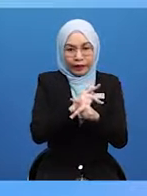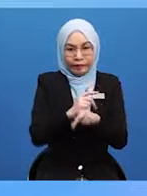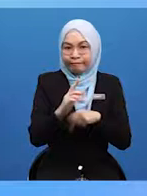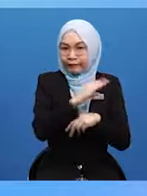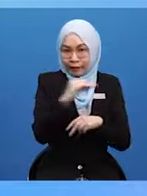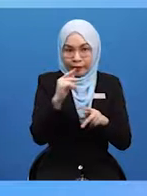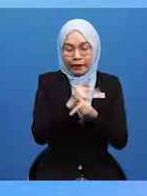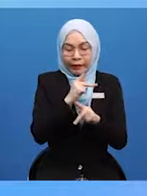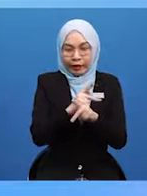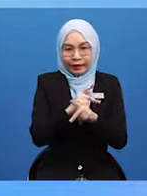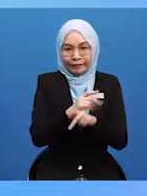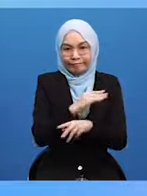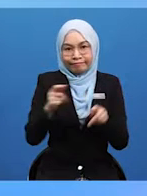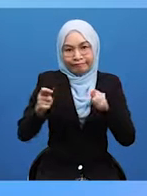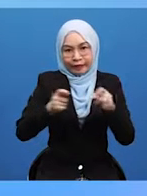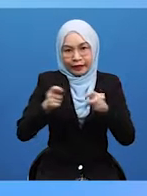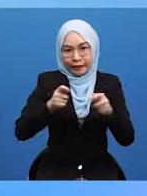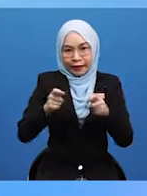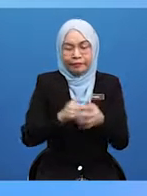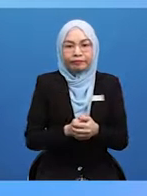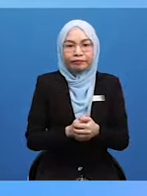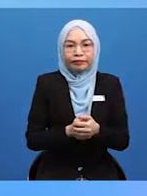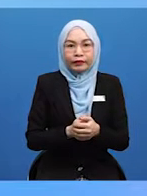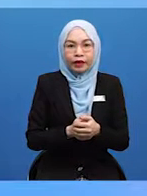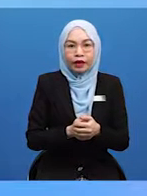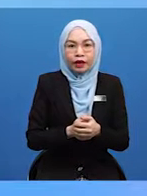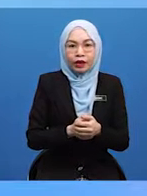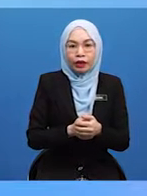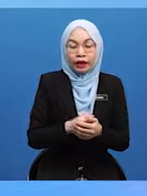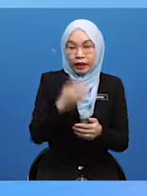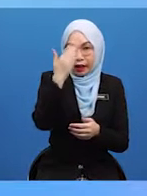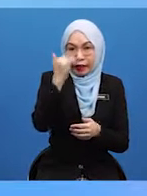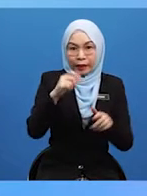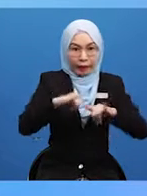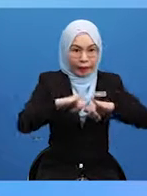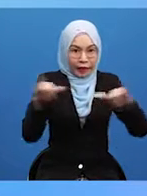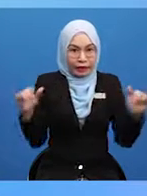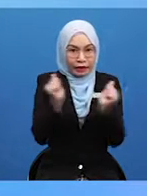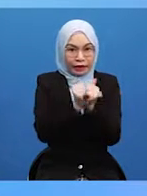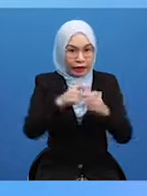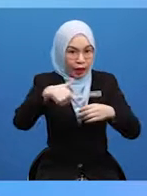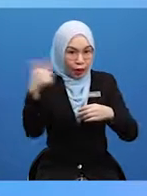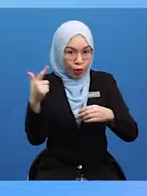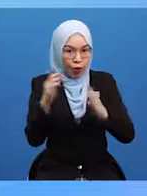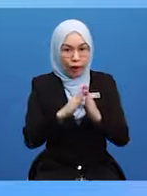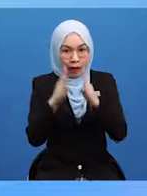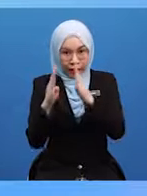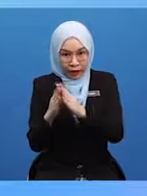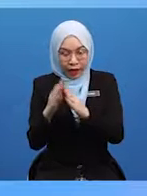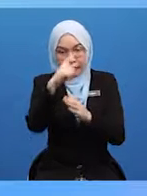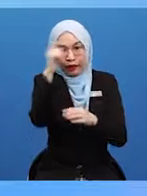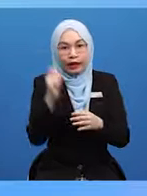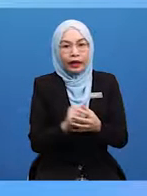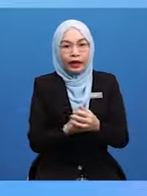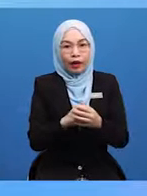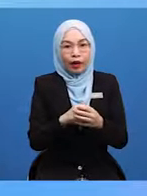pertempatan luar bandar kerana pertempatan luar bandar merupakan kawasan